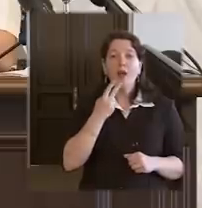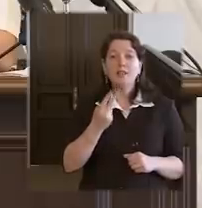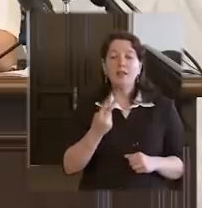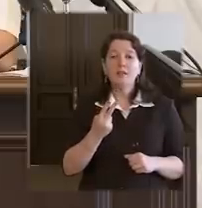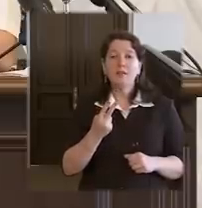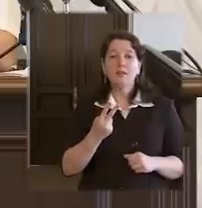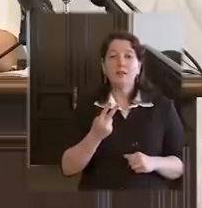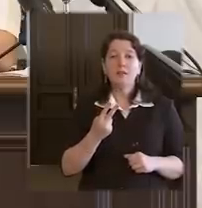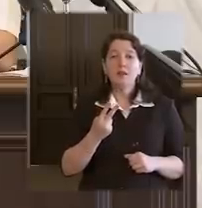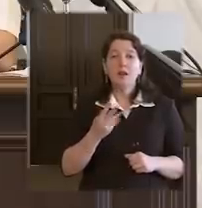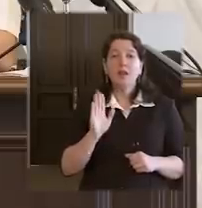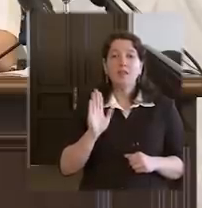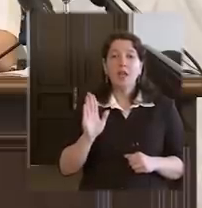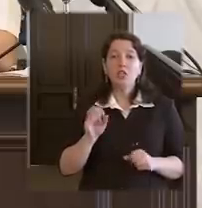как